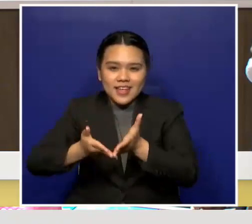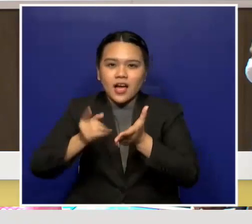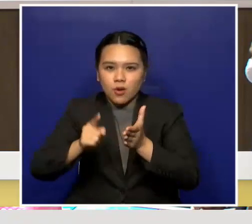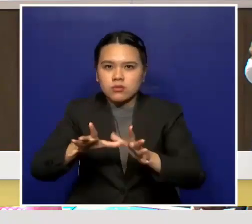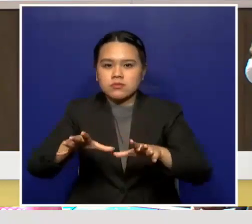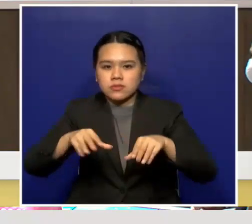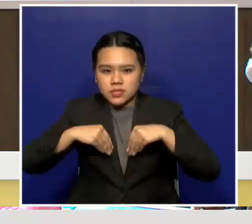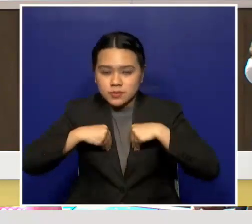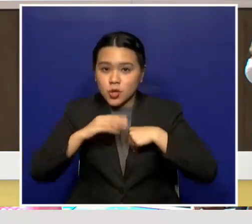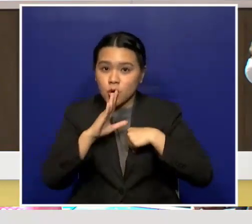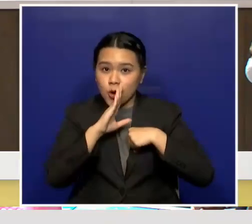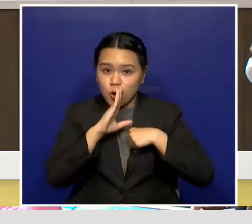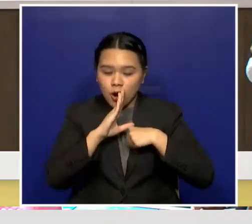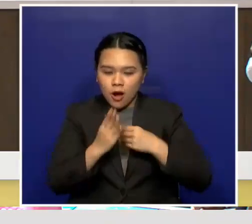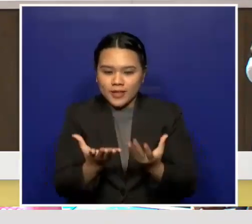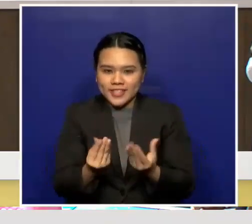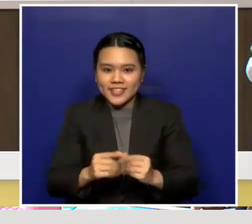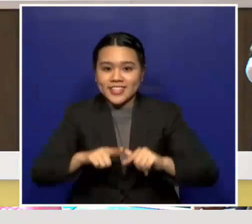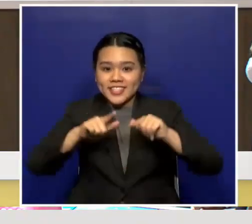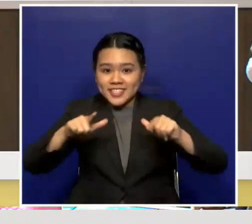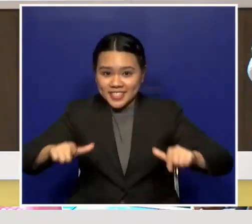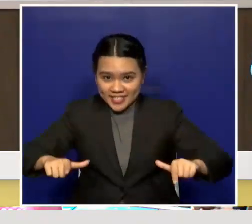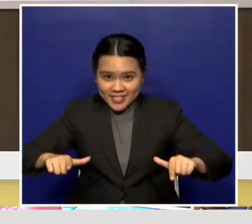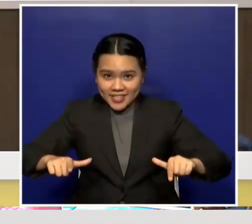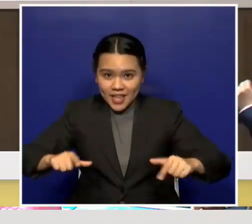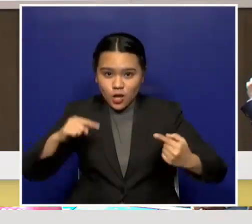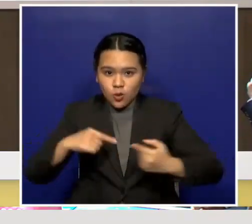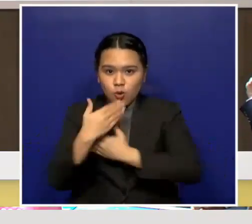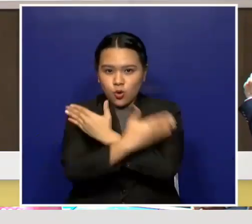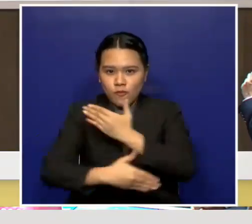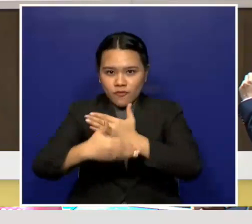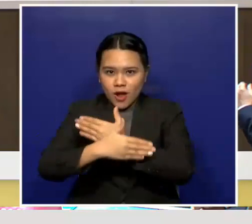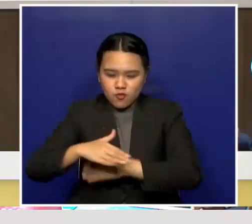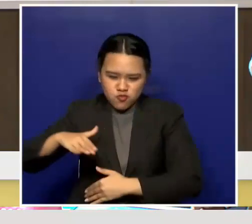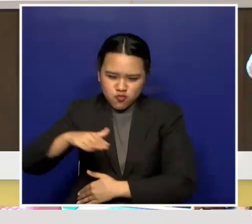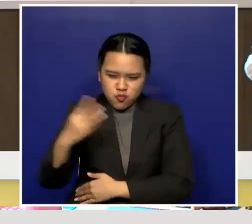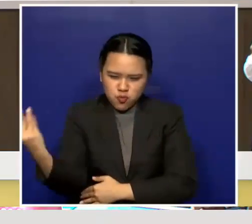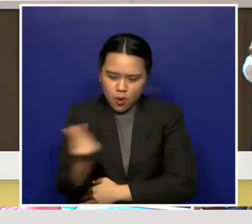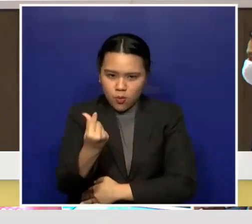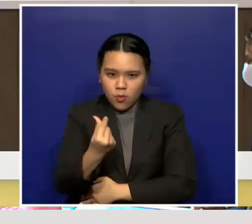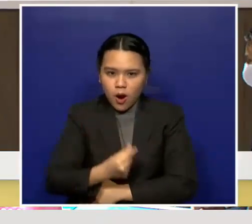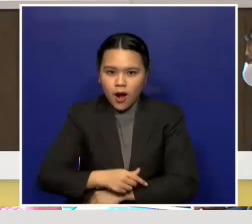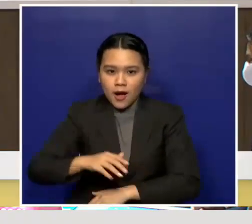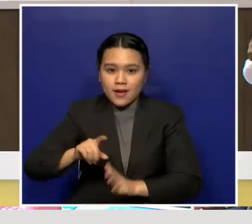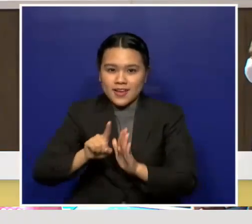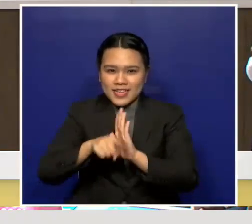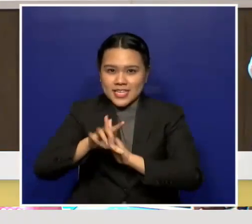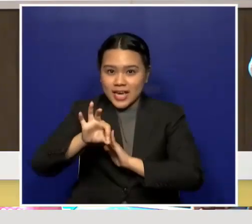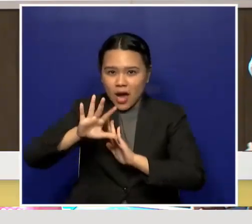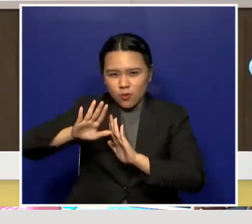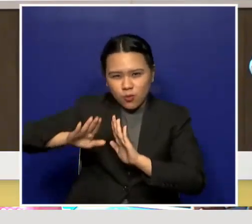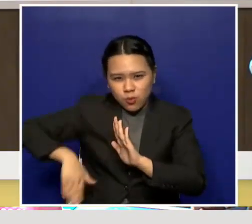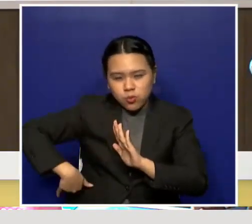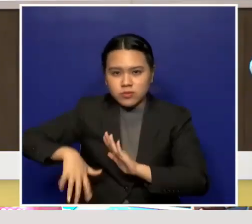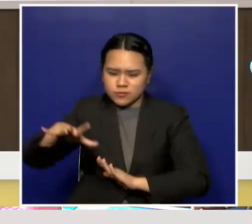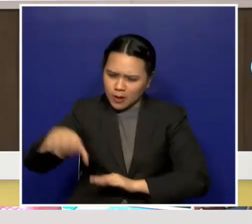ไปประมูลที่รถไฟความเร็วสูงเห็นไหมฮะไปช้า9นาทียังสามารถเอากลับมาได้โอ้โห